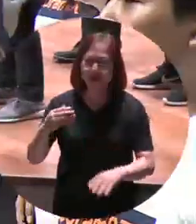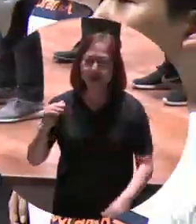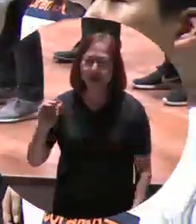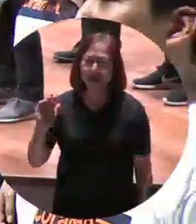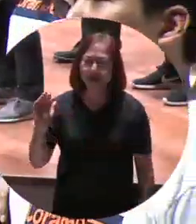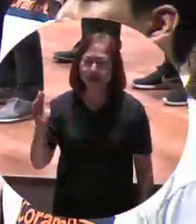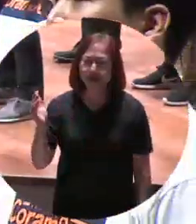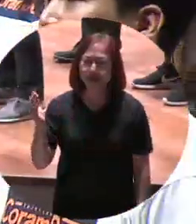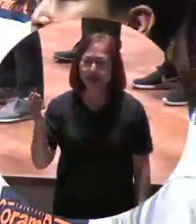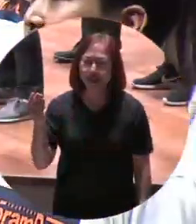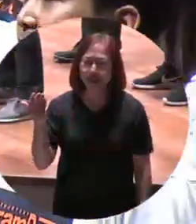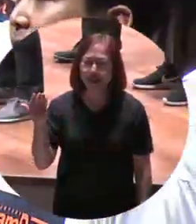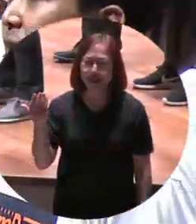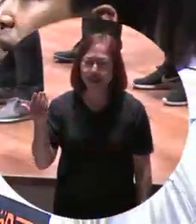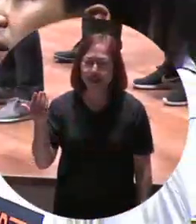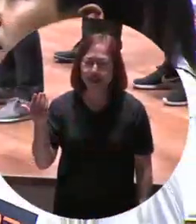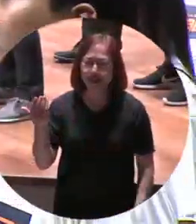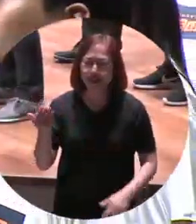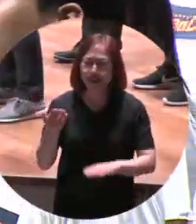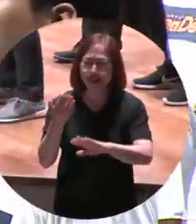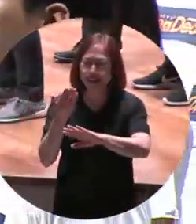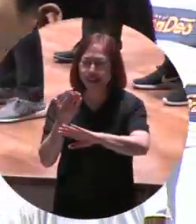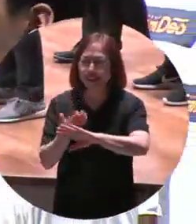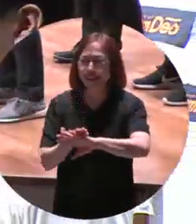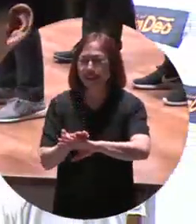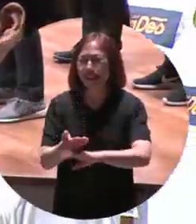해답 되시네